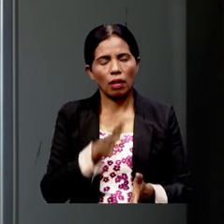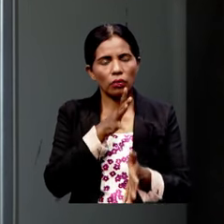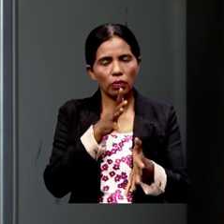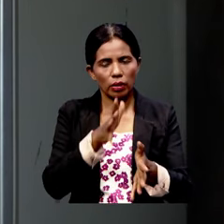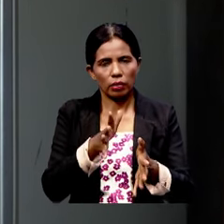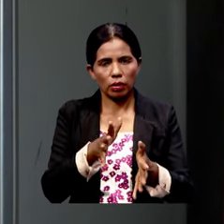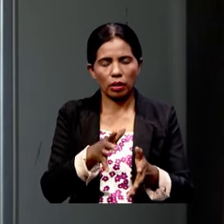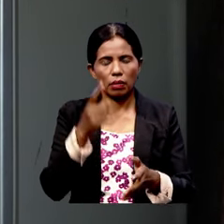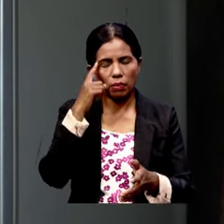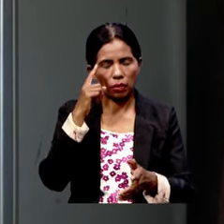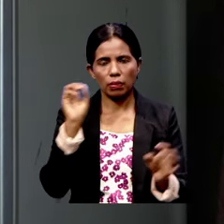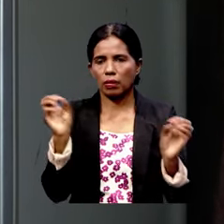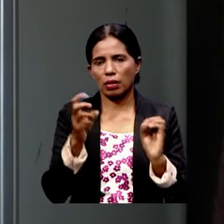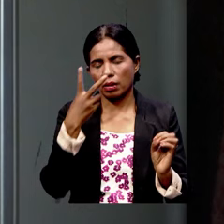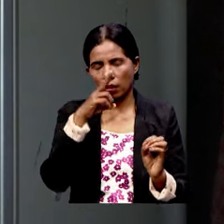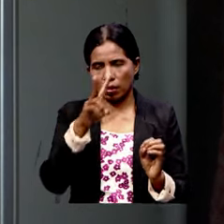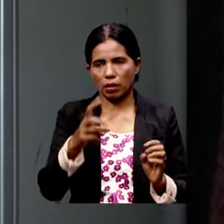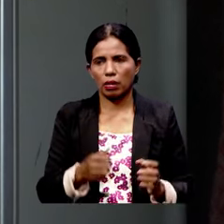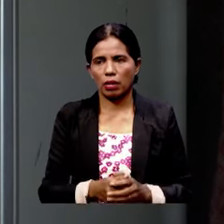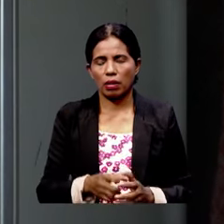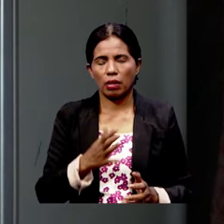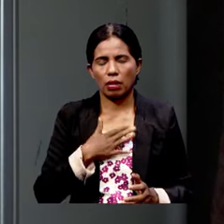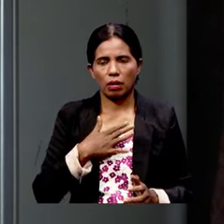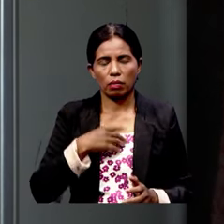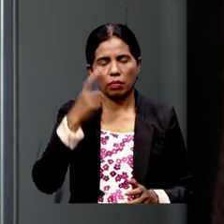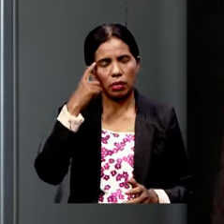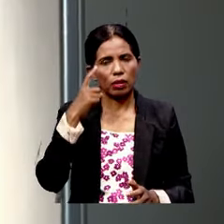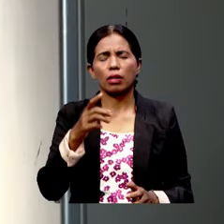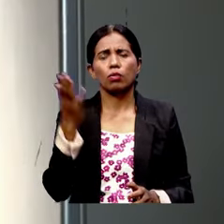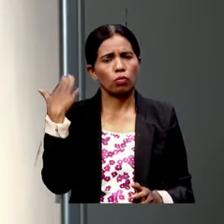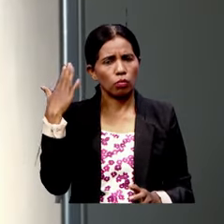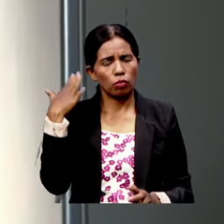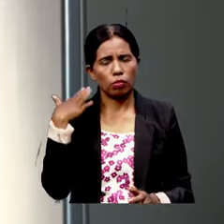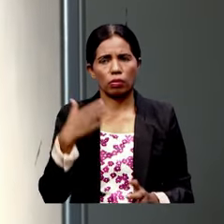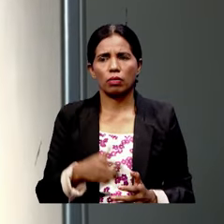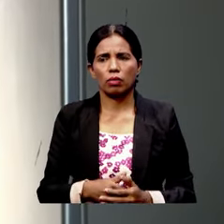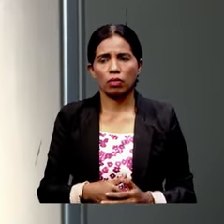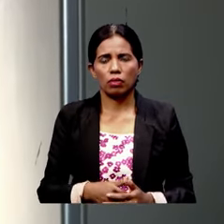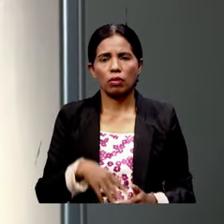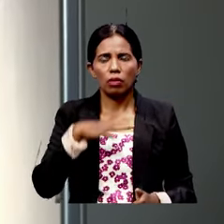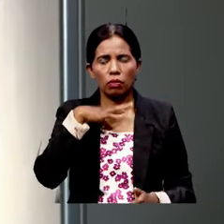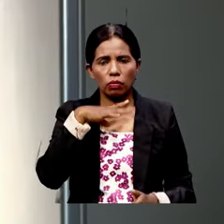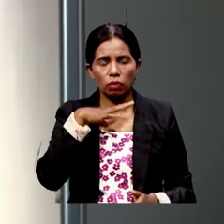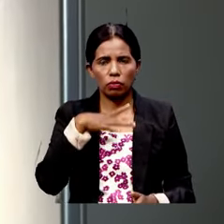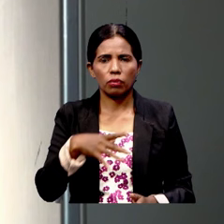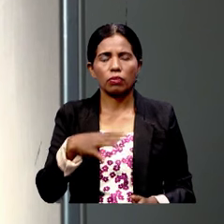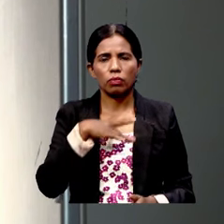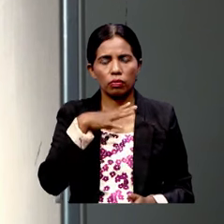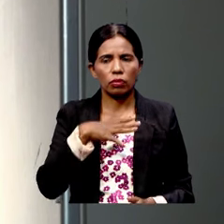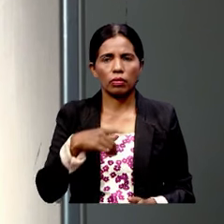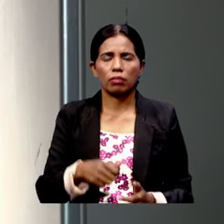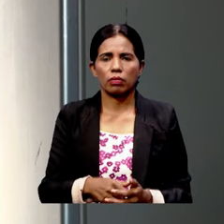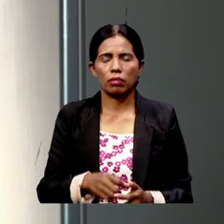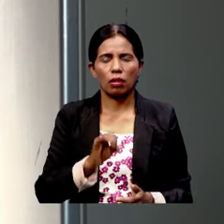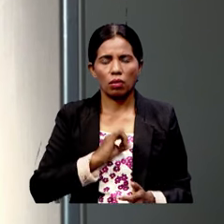manas Aunyane ulu keras keliur makanya. Kolen, sinta kolen dunia. Lama